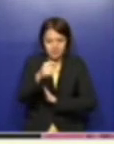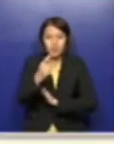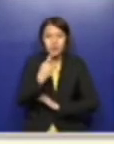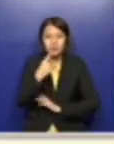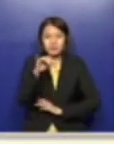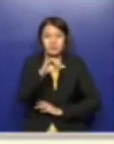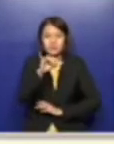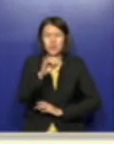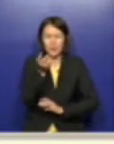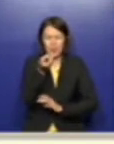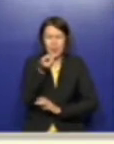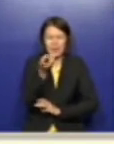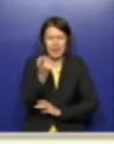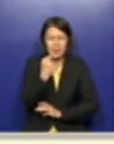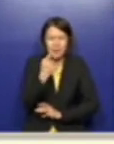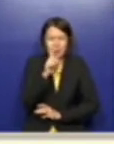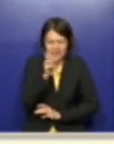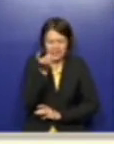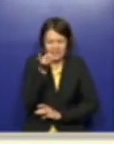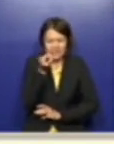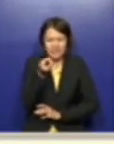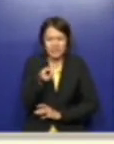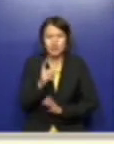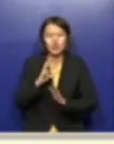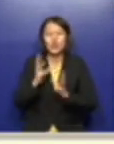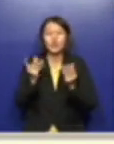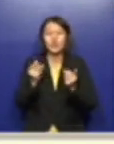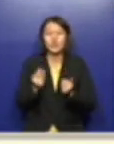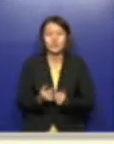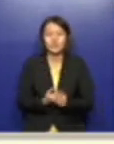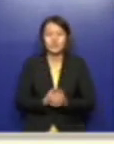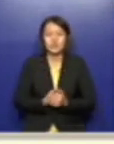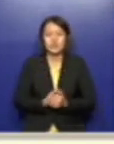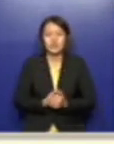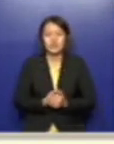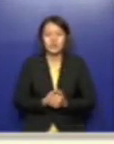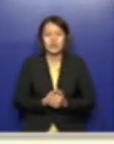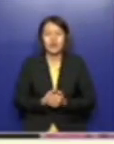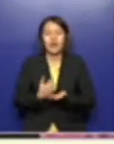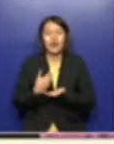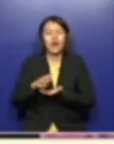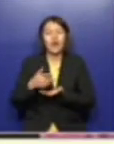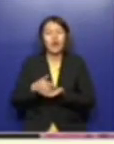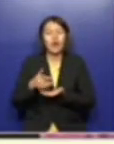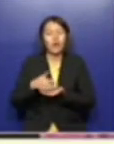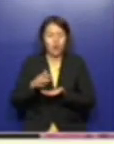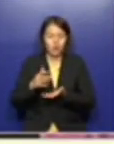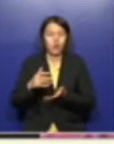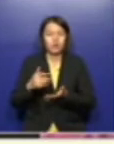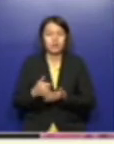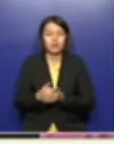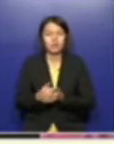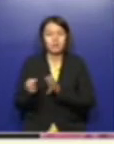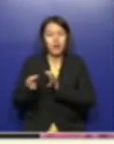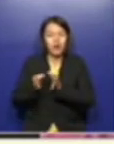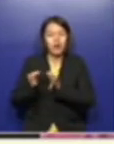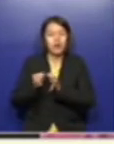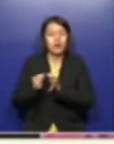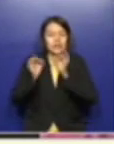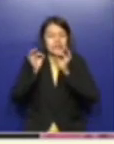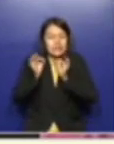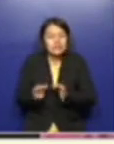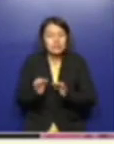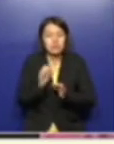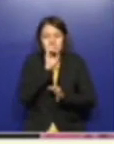ครับเดี๋ยวถามผมจะถามครั้งเดียวจบเลยฮะ ครับ ผมไม่ยืดเยื้อฮะเพียงแต่ว่าพูดให้ฟังนึงว่าคำพิพากษาดังกล่าวยืนยันว่า